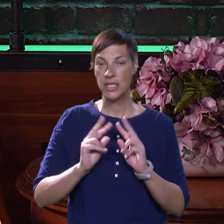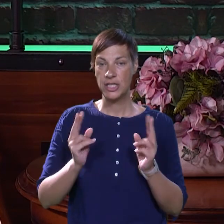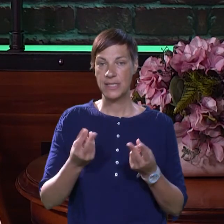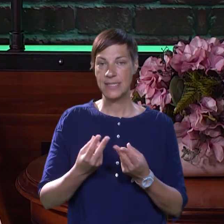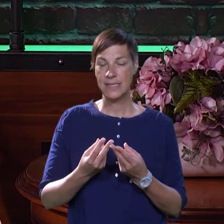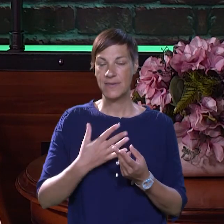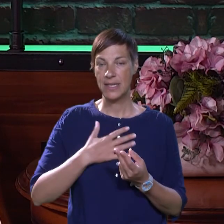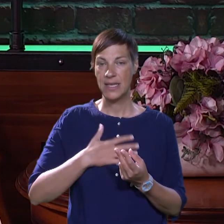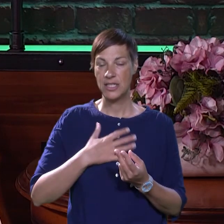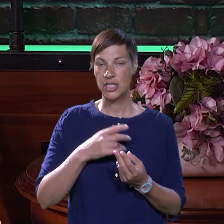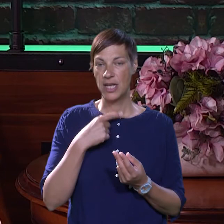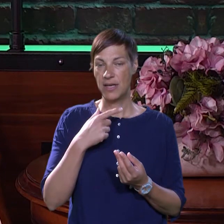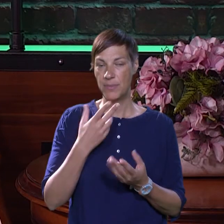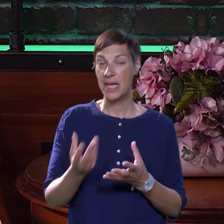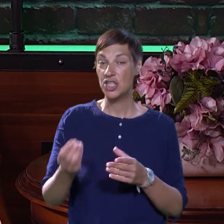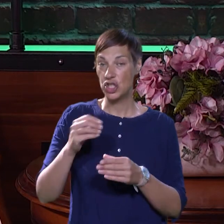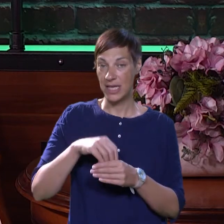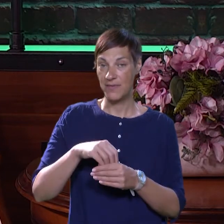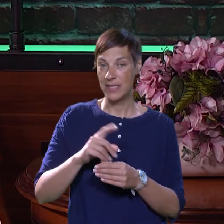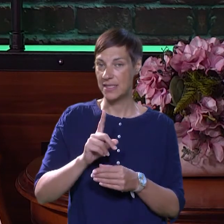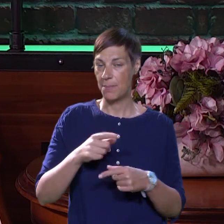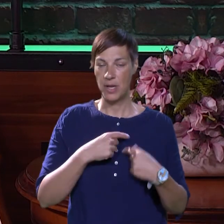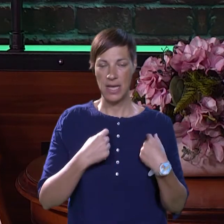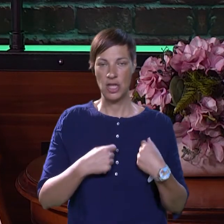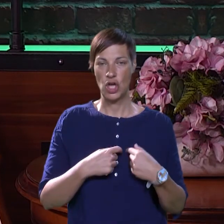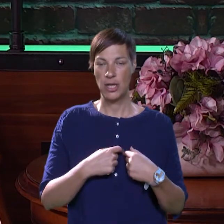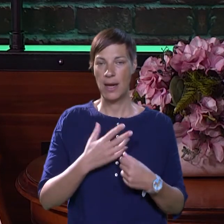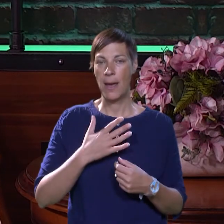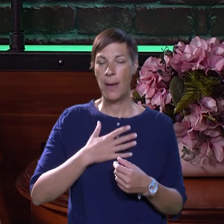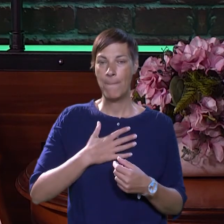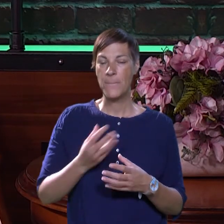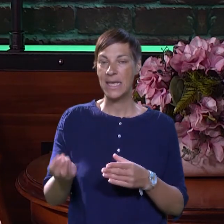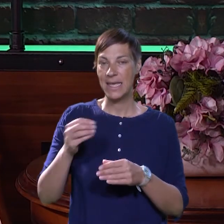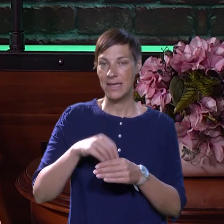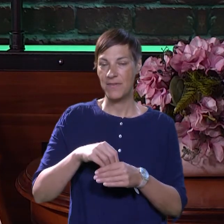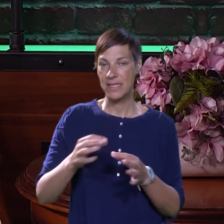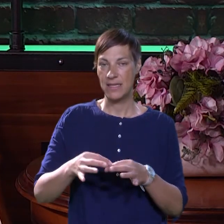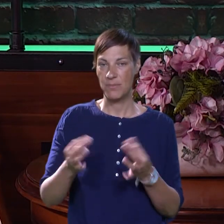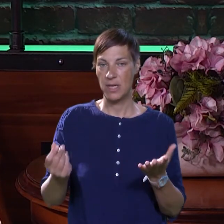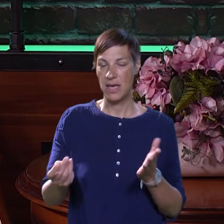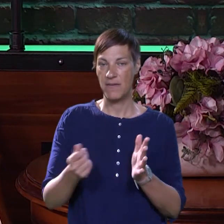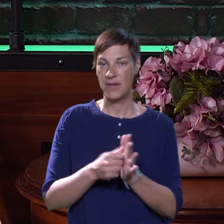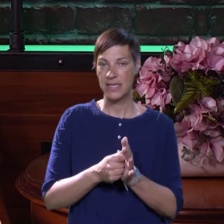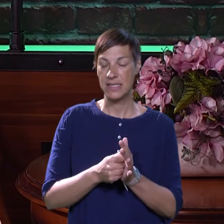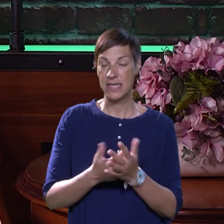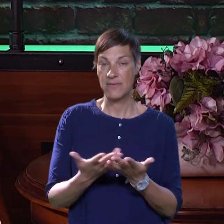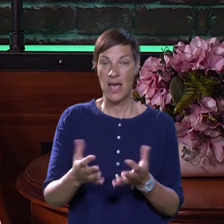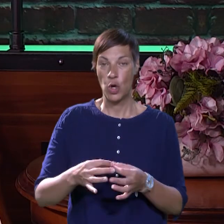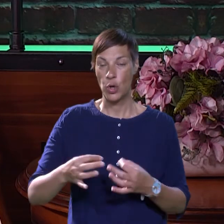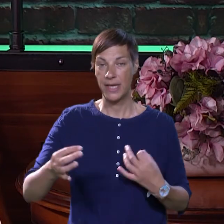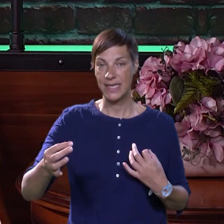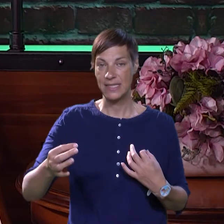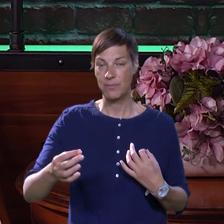svijet. Pa ja želim reći, investiramo, ne doniramo. Znači, mi investiramo javna sredstva i ako